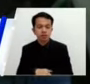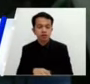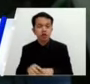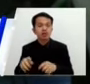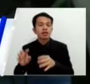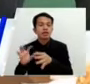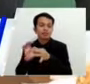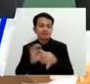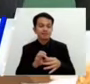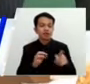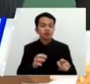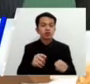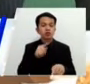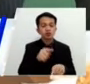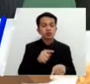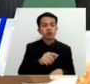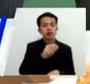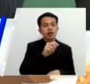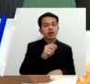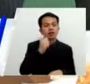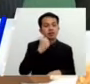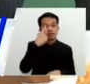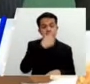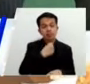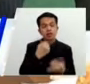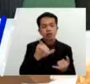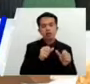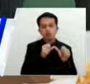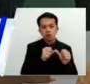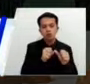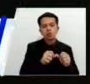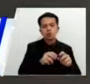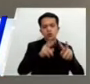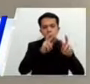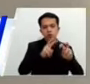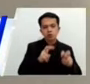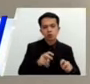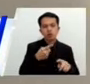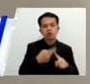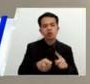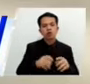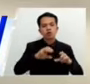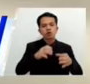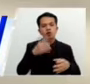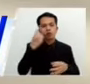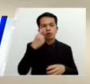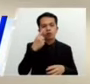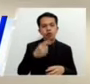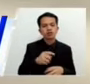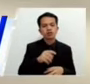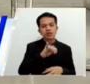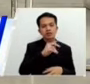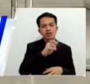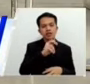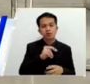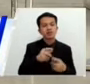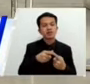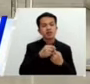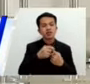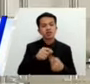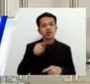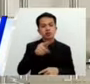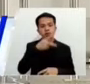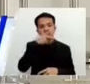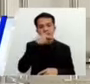dismissed Bamban Mayor Alice Guo, patuloy ang investigasyon ng Bureau of Immigration, partikular sa mga pribadong eroplano. Kasunod ito